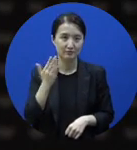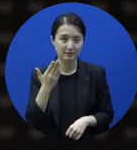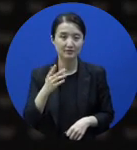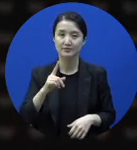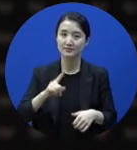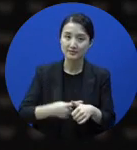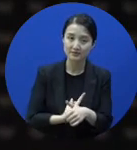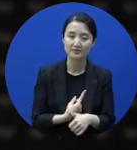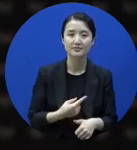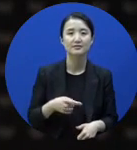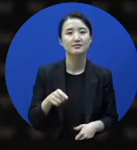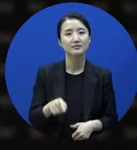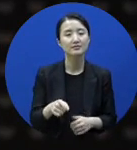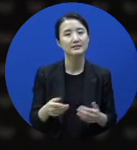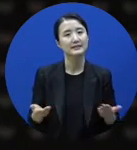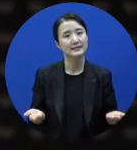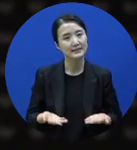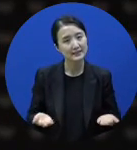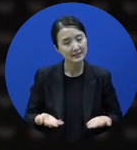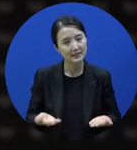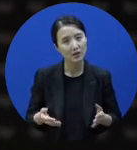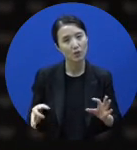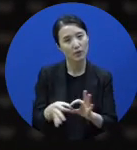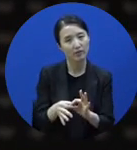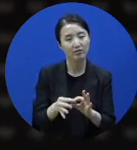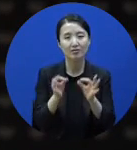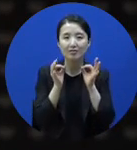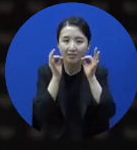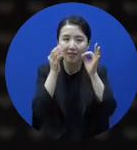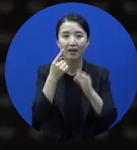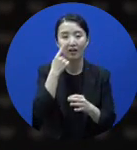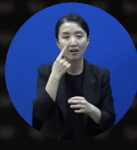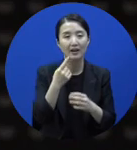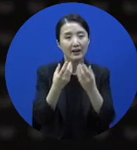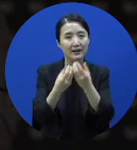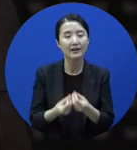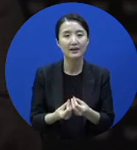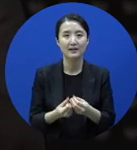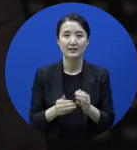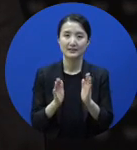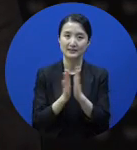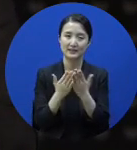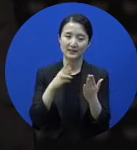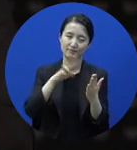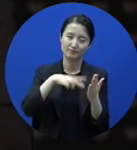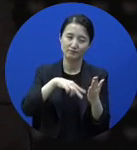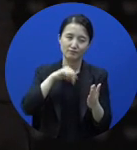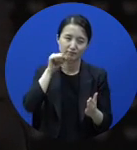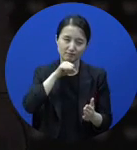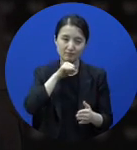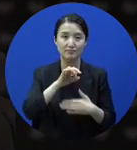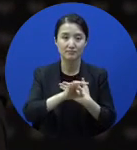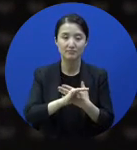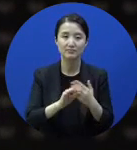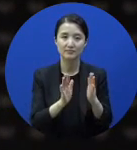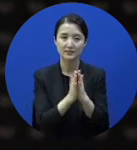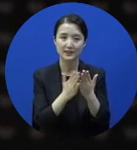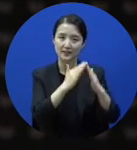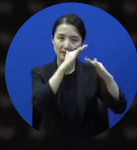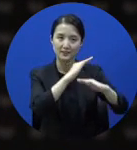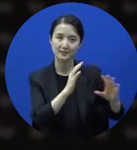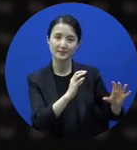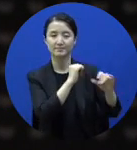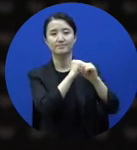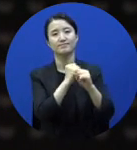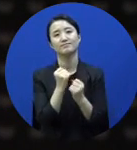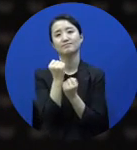그리고 이제 그거를 직업화시킬 수 있는 것들을 해보는 거죠. 책 많이 읽어요? 그러면 뭐 가끔가다 뭐 체큐레이션 해가지고 이제